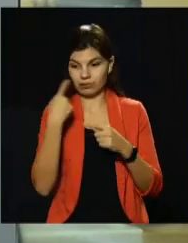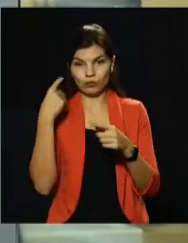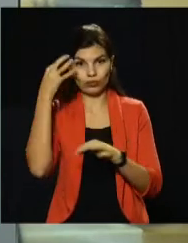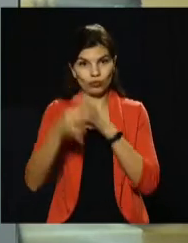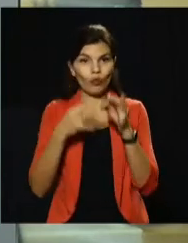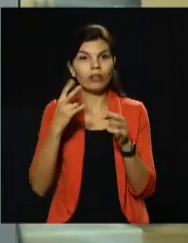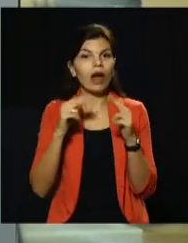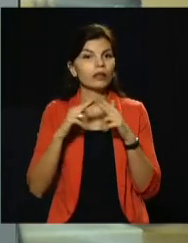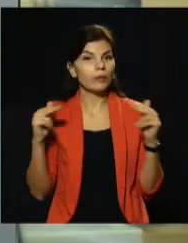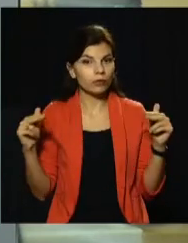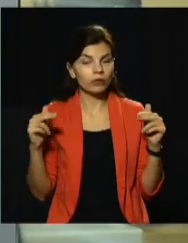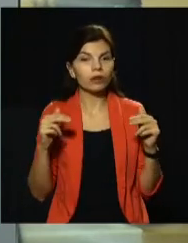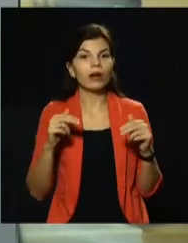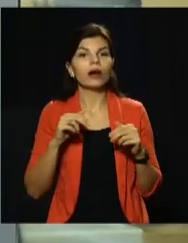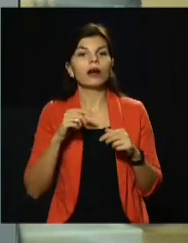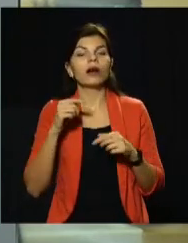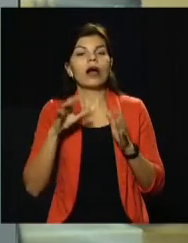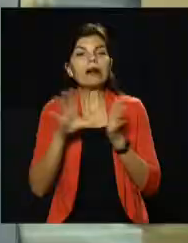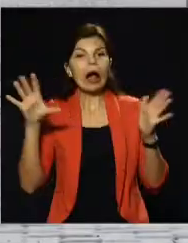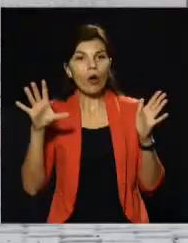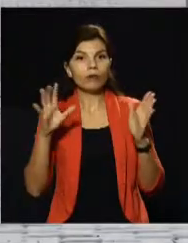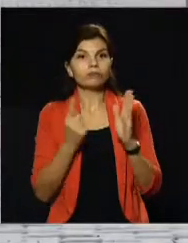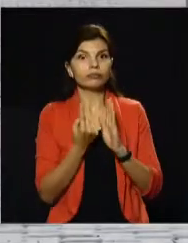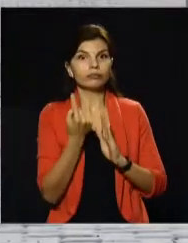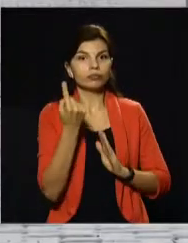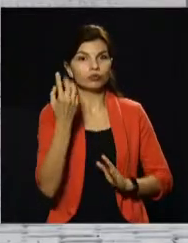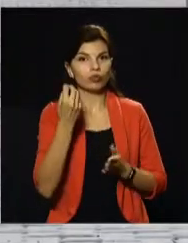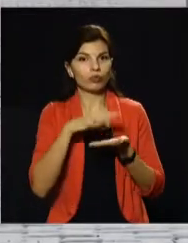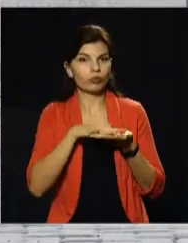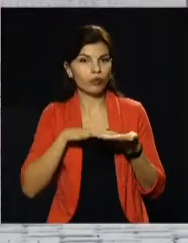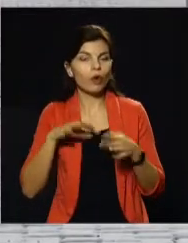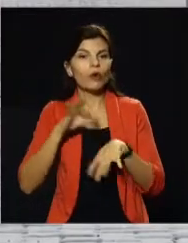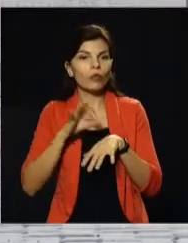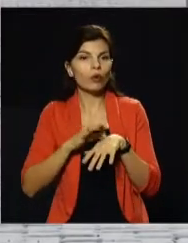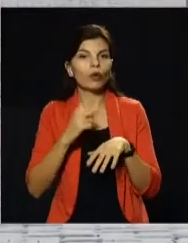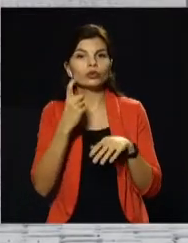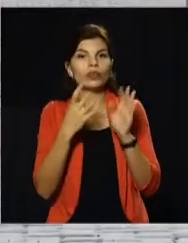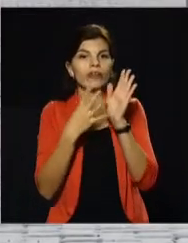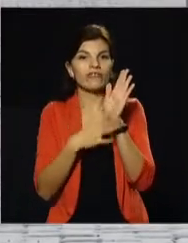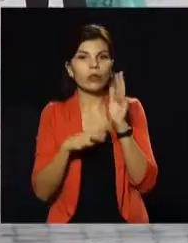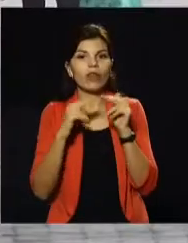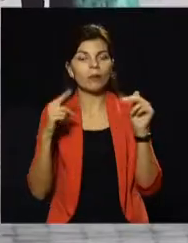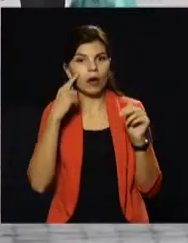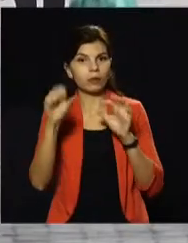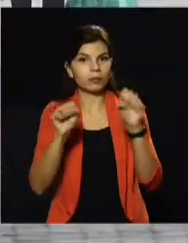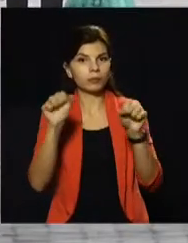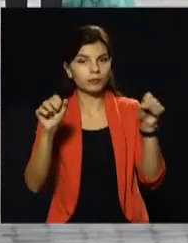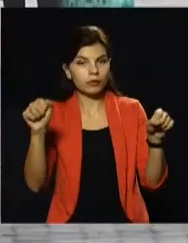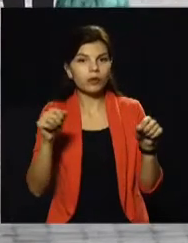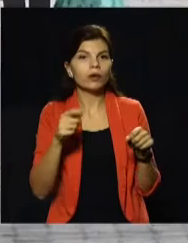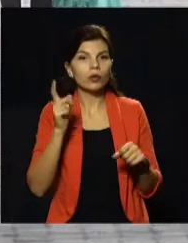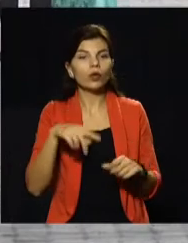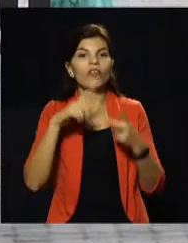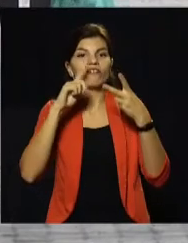на Дніпропетровщині. Антилідерство продовжує тримати обласний центр. Хворобу діагностували у 190 дніпрян. На другій сходинці –